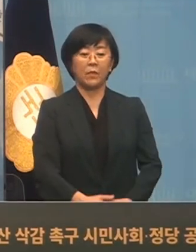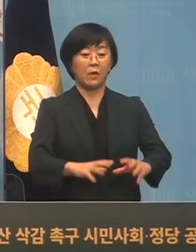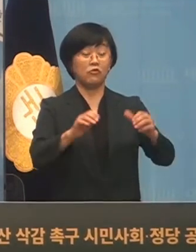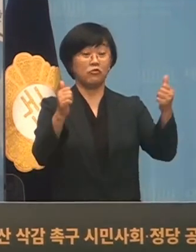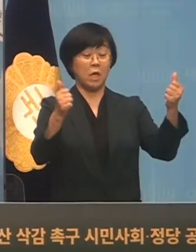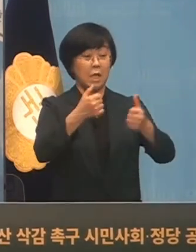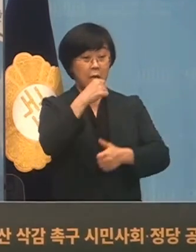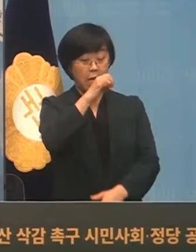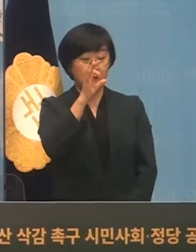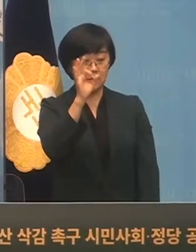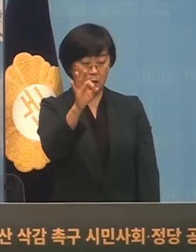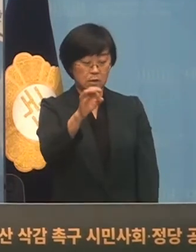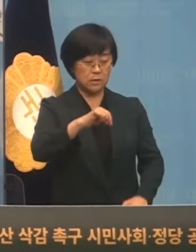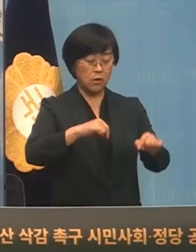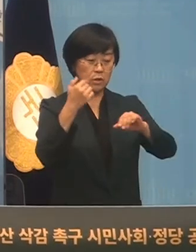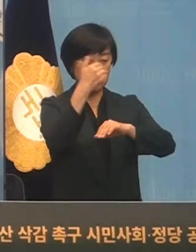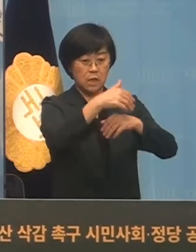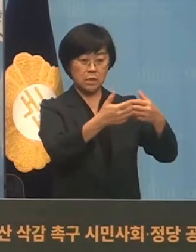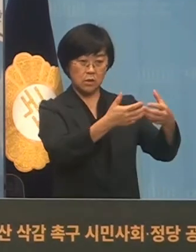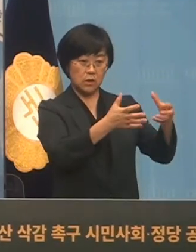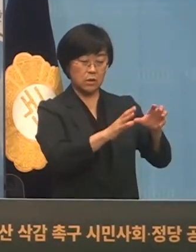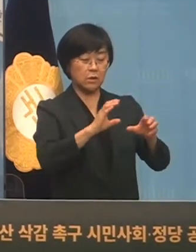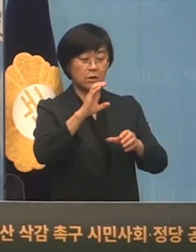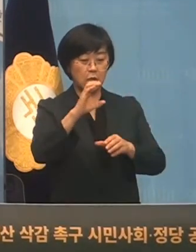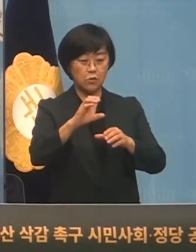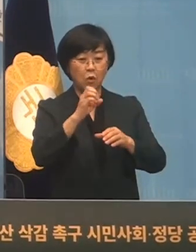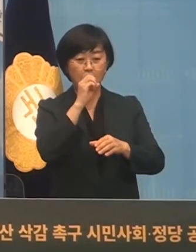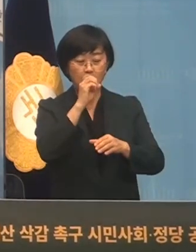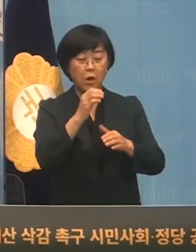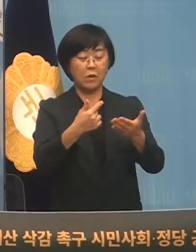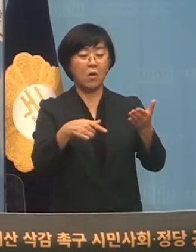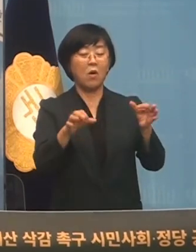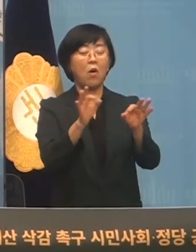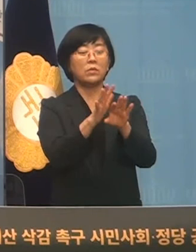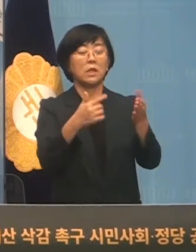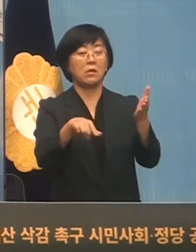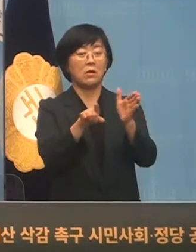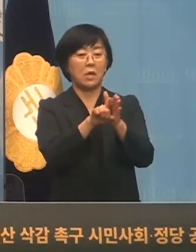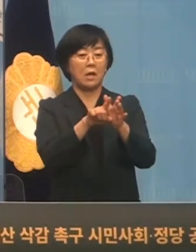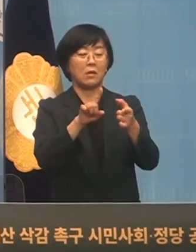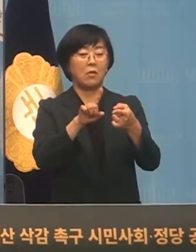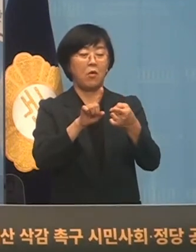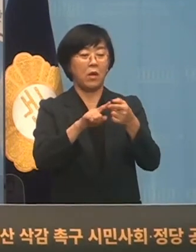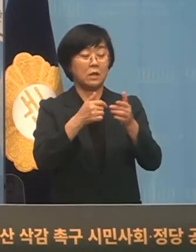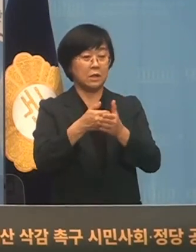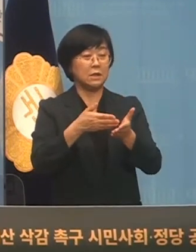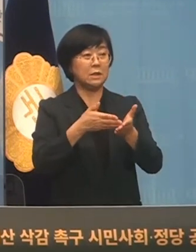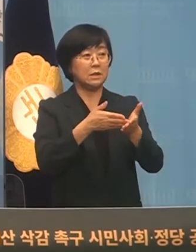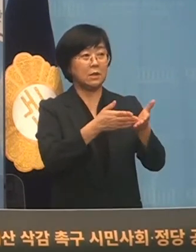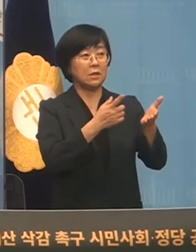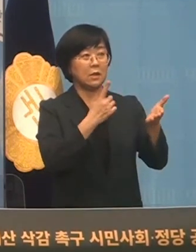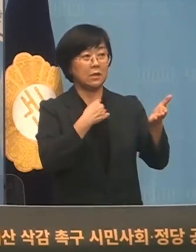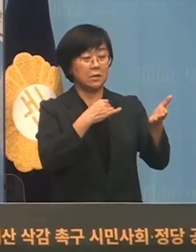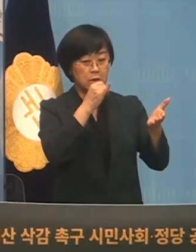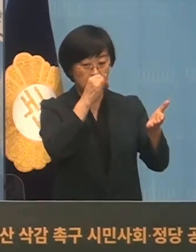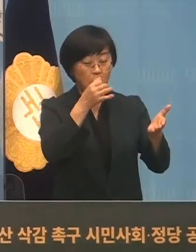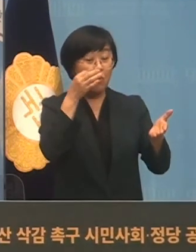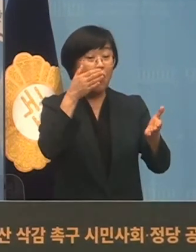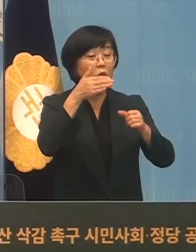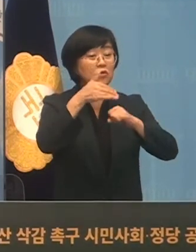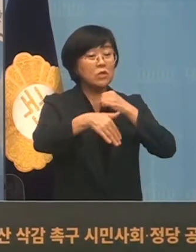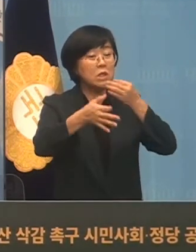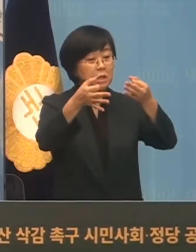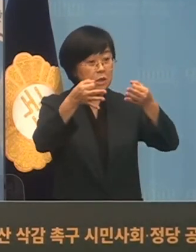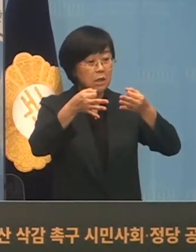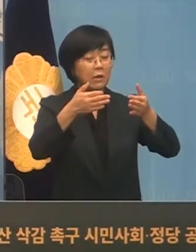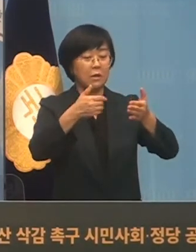국회 예산정책처에서도 이 탄소 중립을 위한 중장기 재정 투자 계획이 없다라는 지적을 한 바가 있습니다. 보여주기식